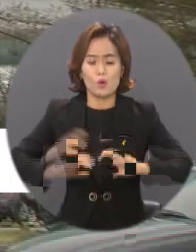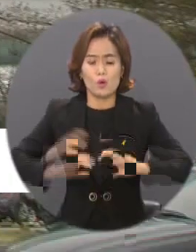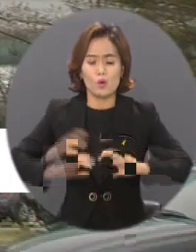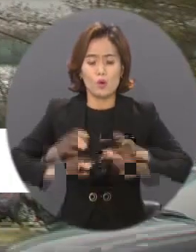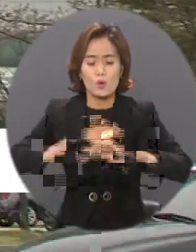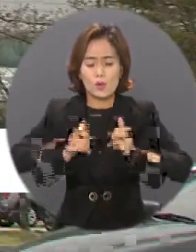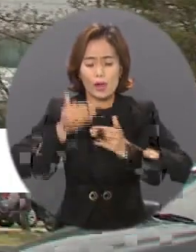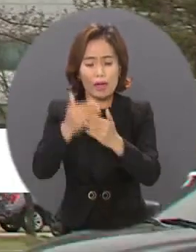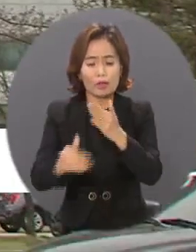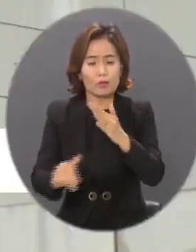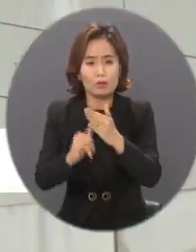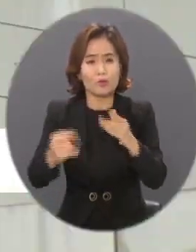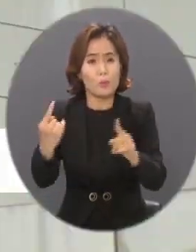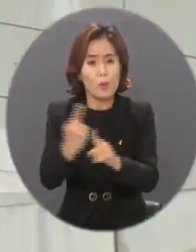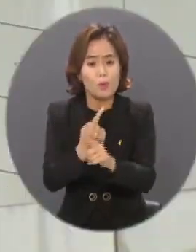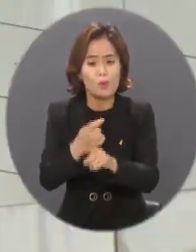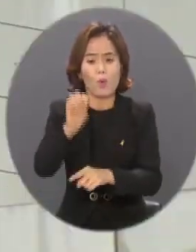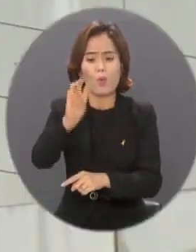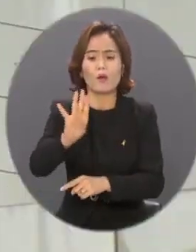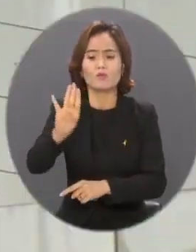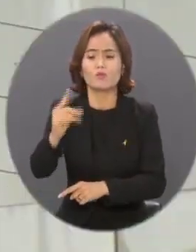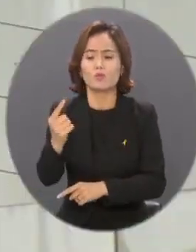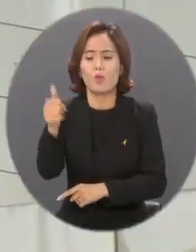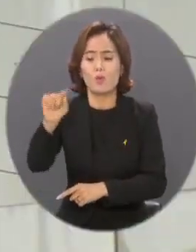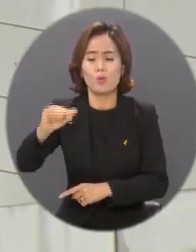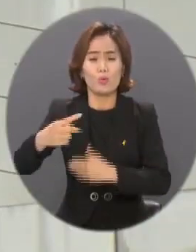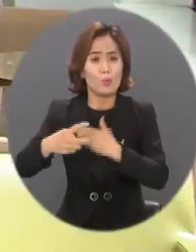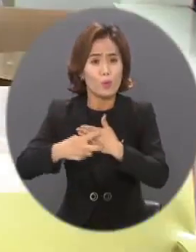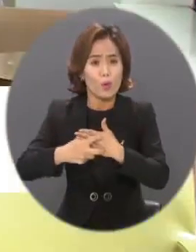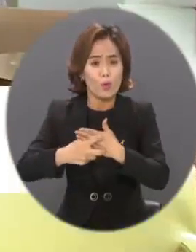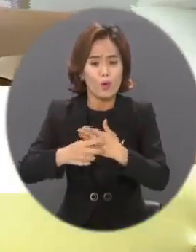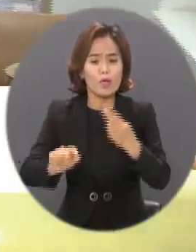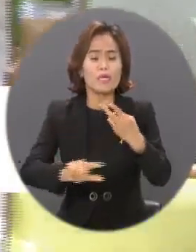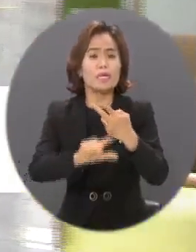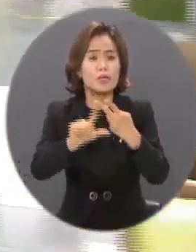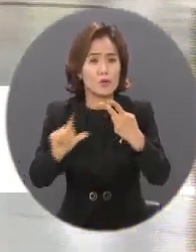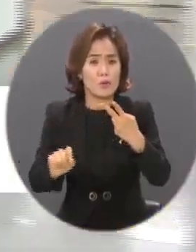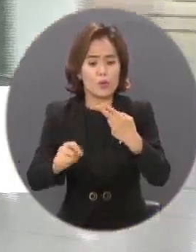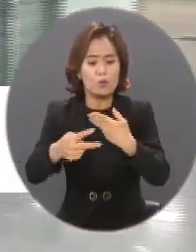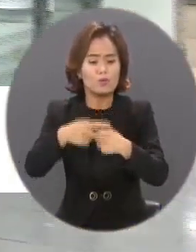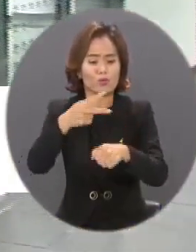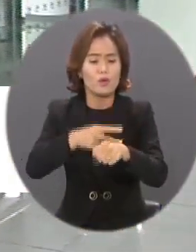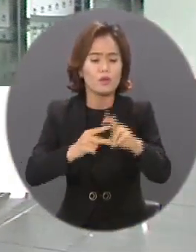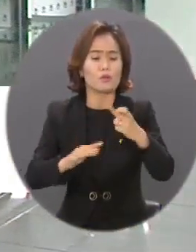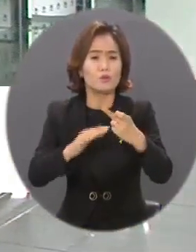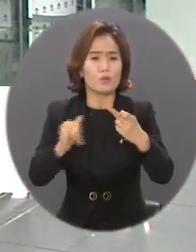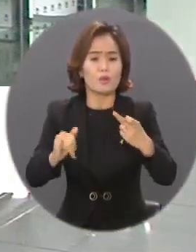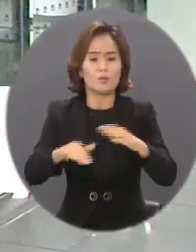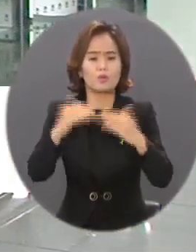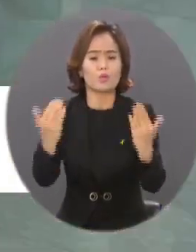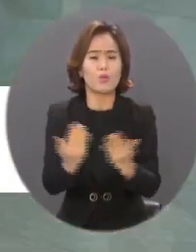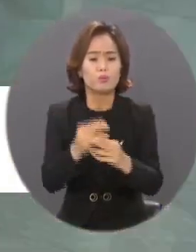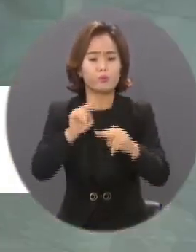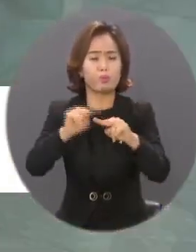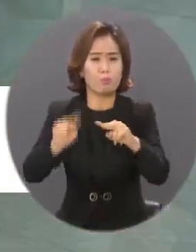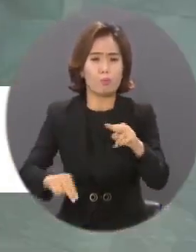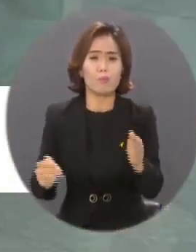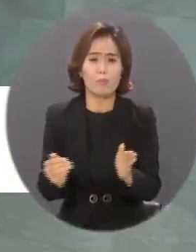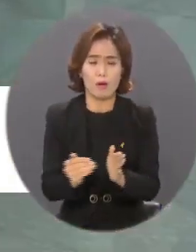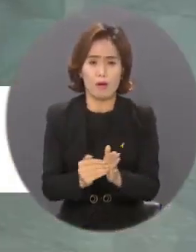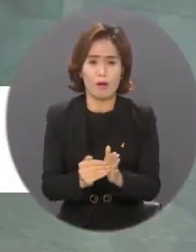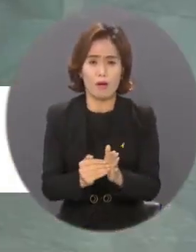국가유공자와 환자들을 치료하는 광주보훈병원. 지난 2월 이 병원에서 의사 12명이 집단으로 사직서를